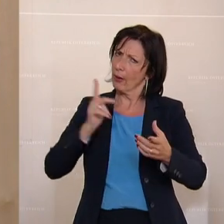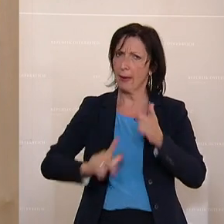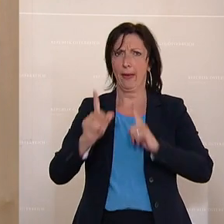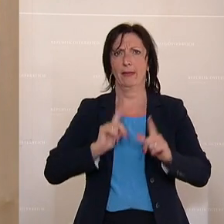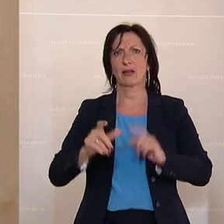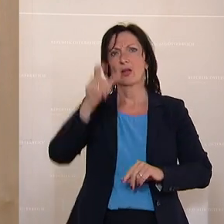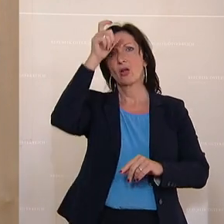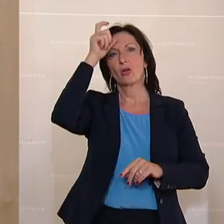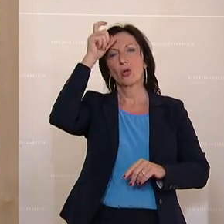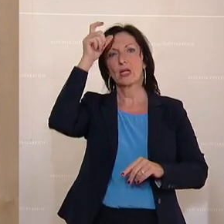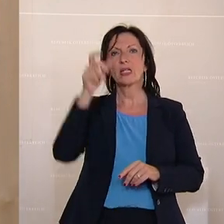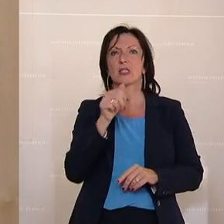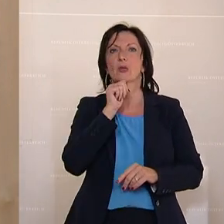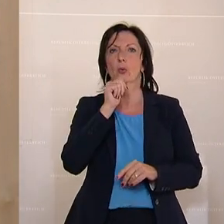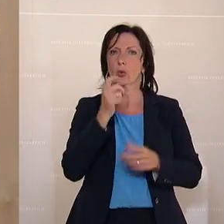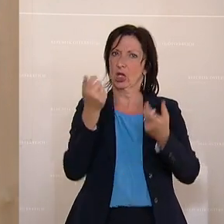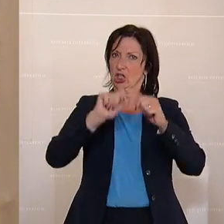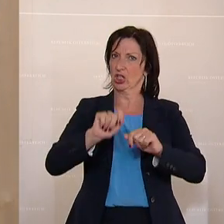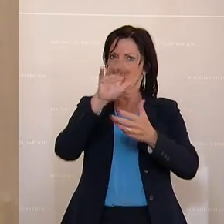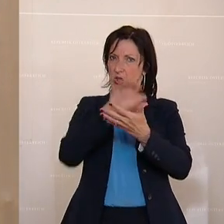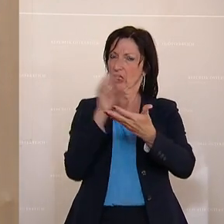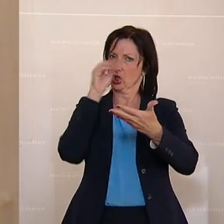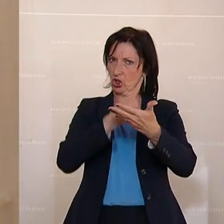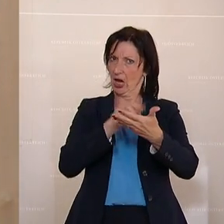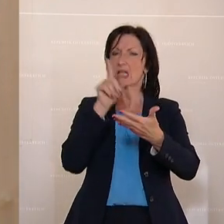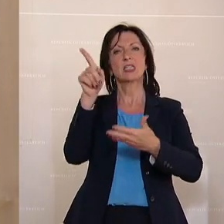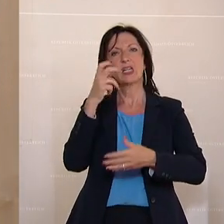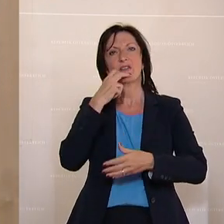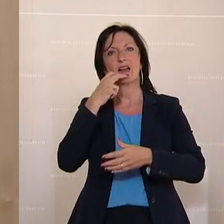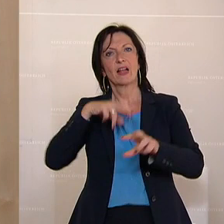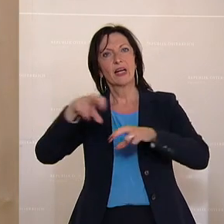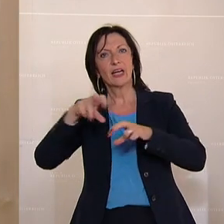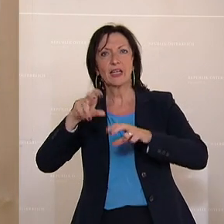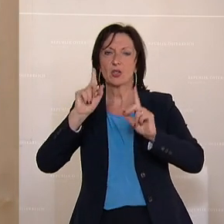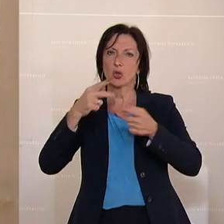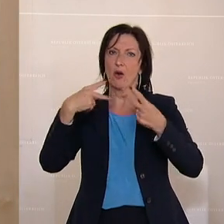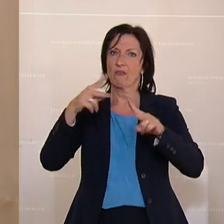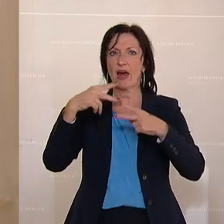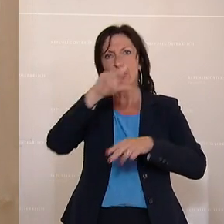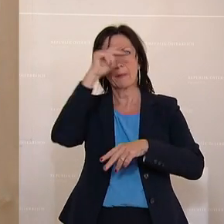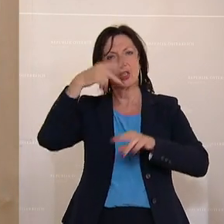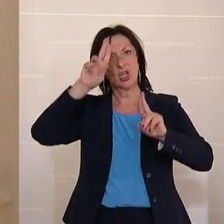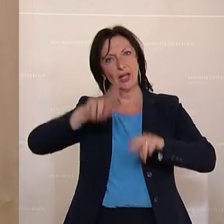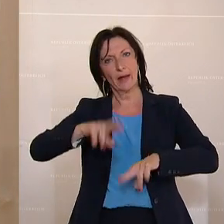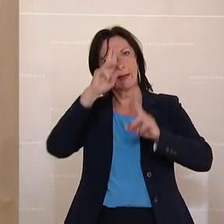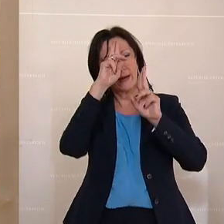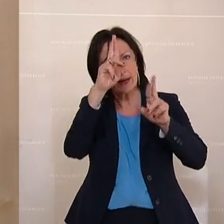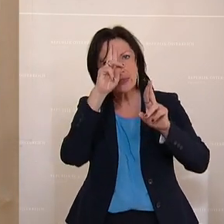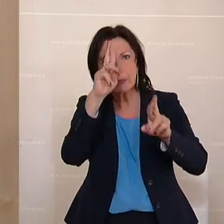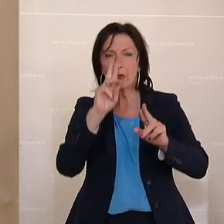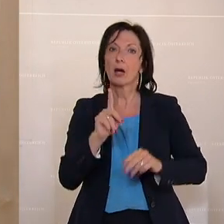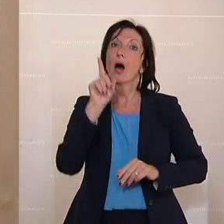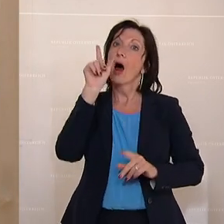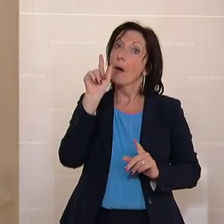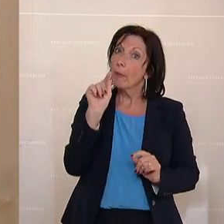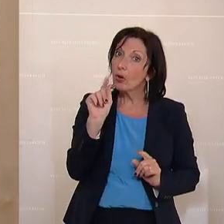Türkis-Grün will laut Entschließungstext, dass die Regierung sich weiterhin für die Achtung der Menschenrechte einsetzt. Also kein Schlagen durch die